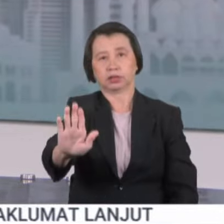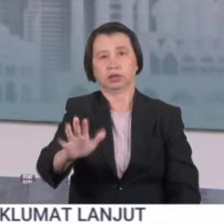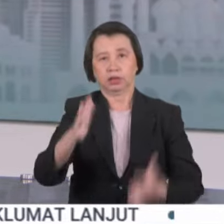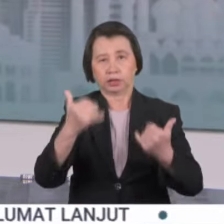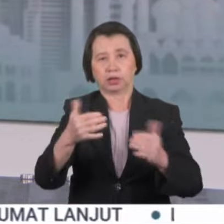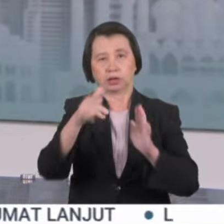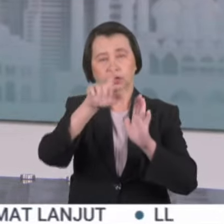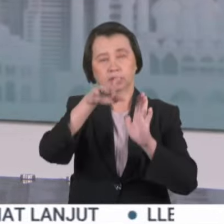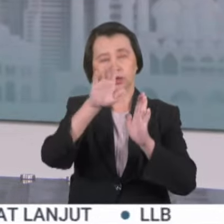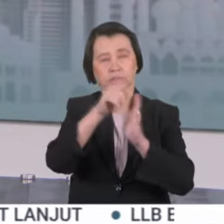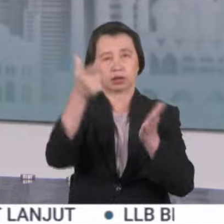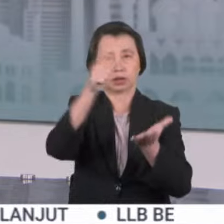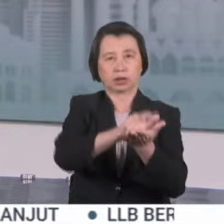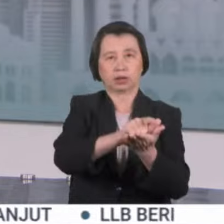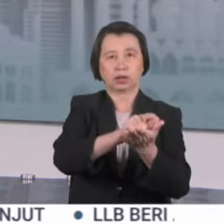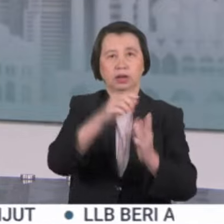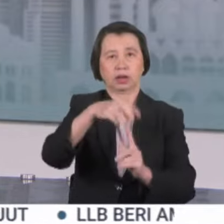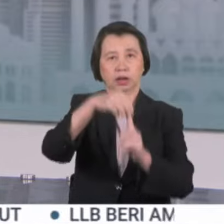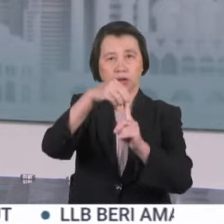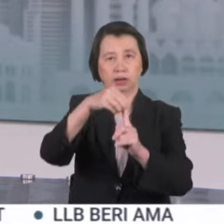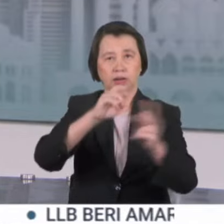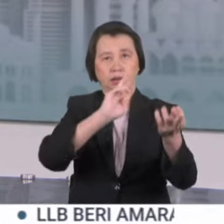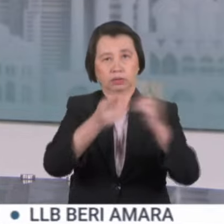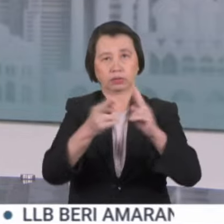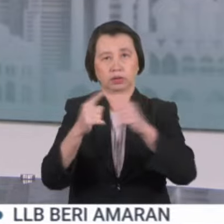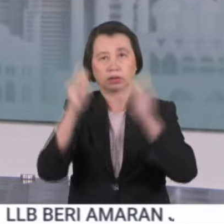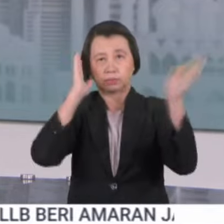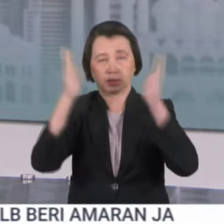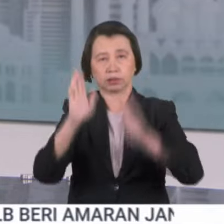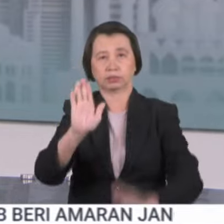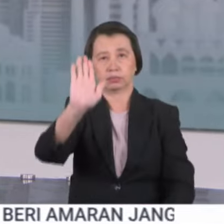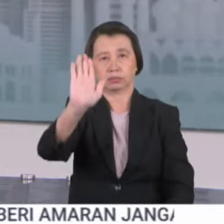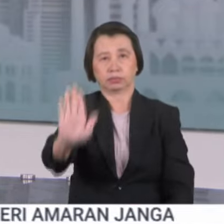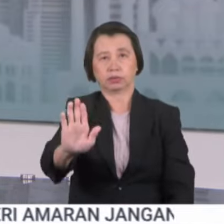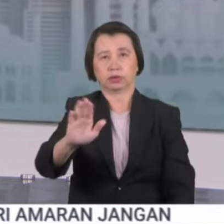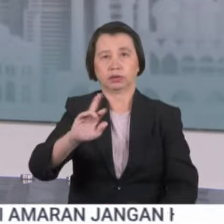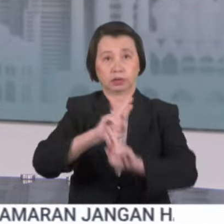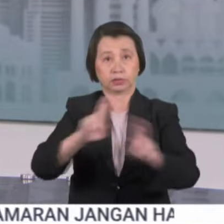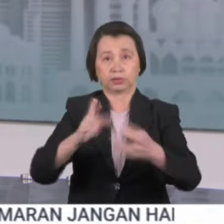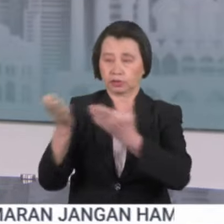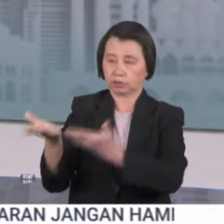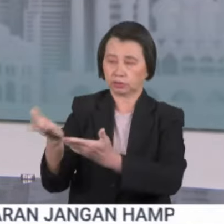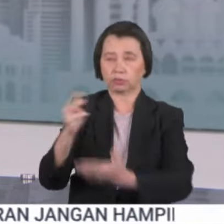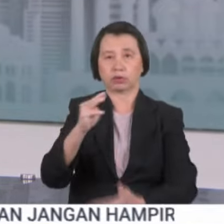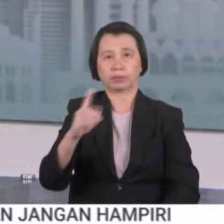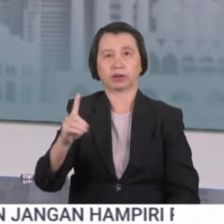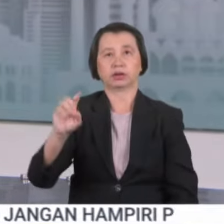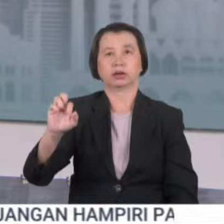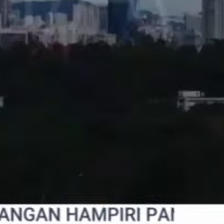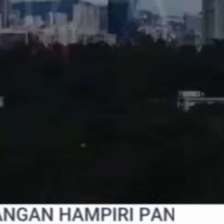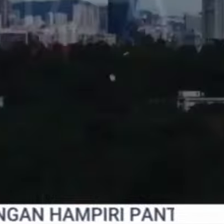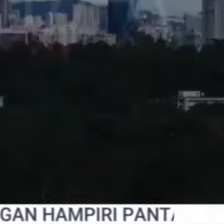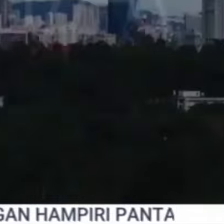dalam laporan khas dari Reformasi ke Malaysia Madani yang disediakan Muhammad Rastuin Setia.